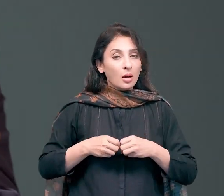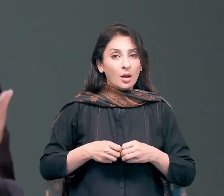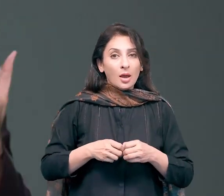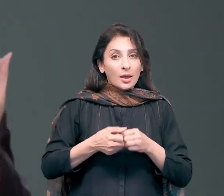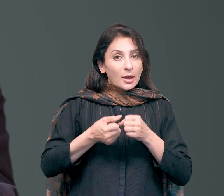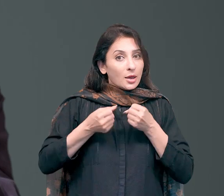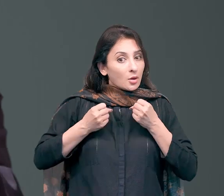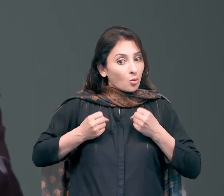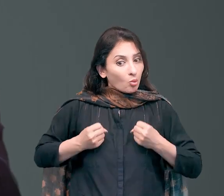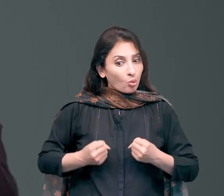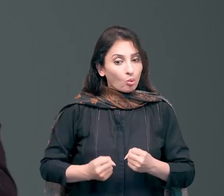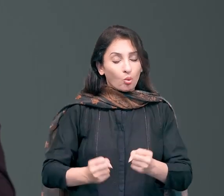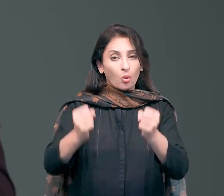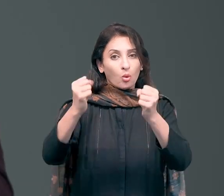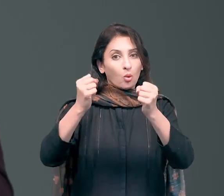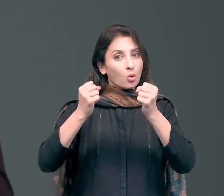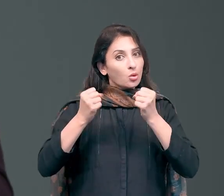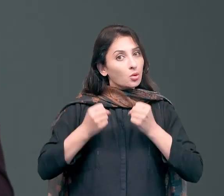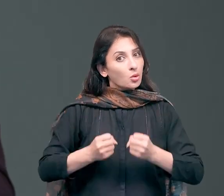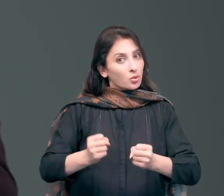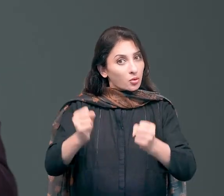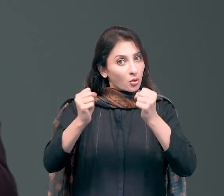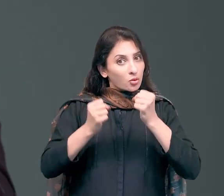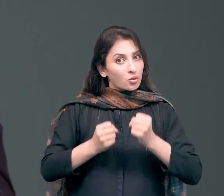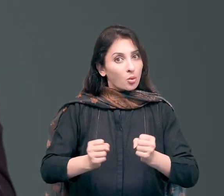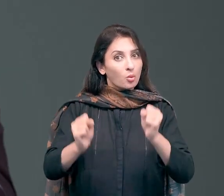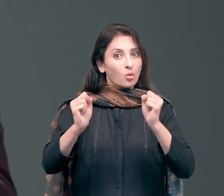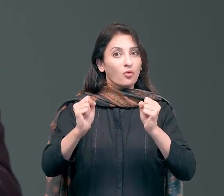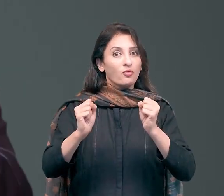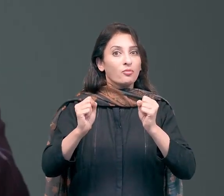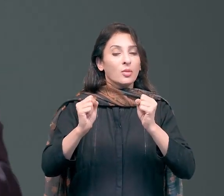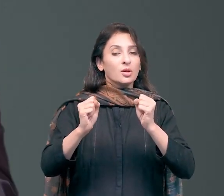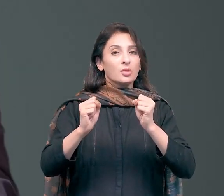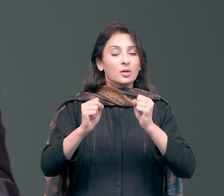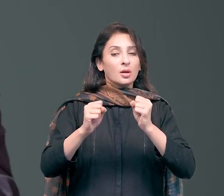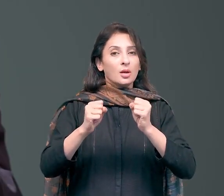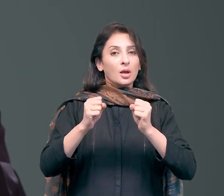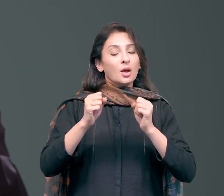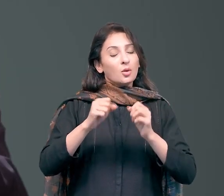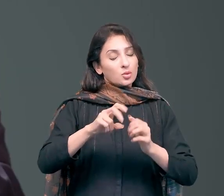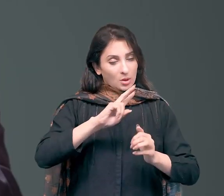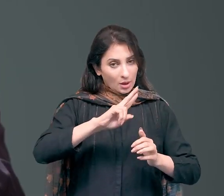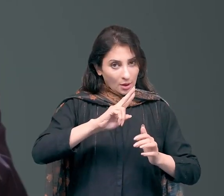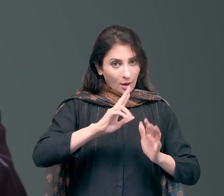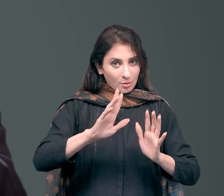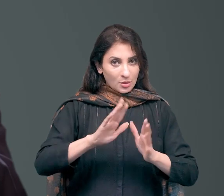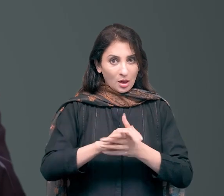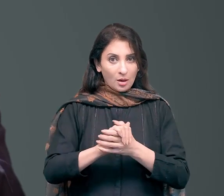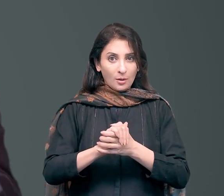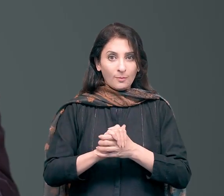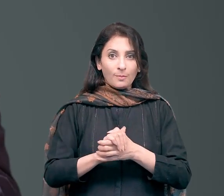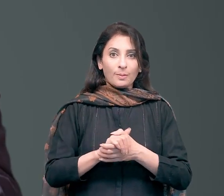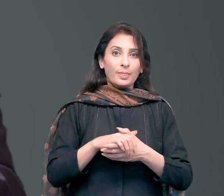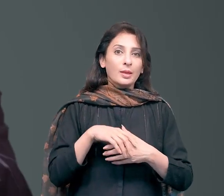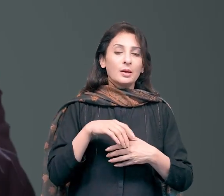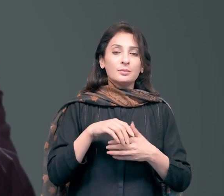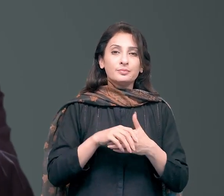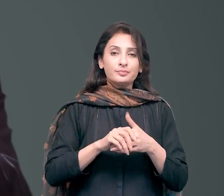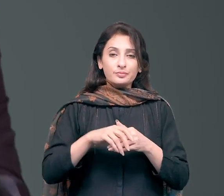نے کوئٹ انڈیا موومنٹ کا نام دیا۔ کوئٹ انڈیا موومنٹ واقعی 1857 کی جنگ آزادی کے